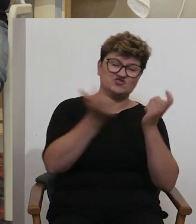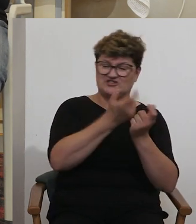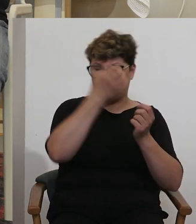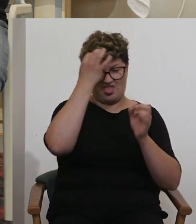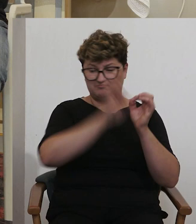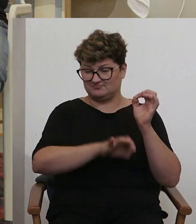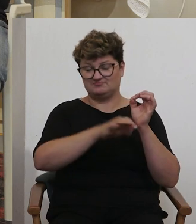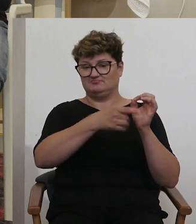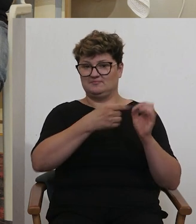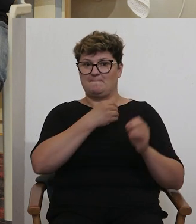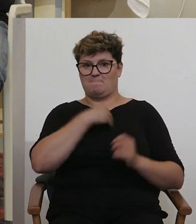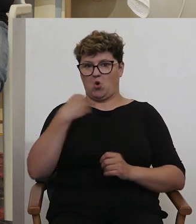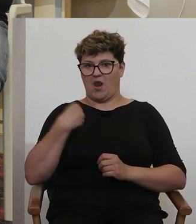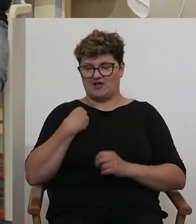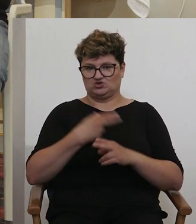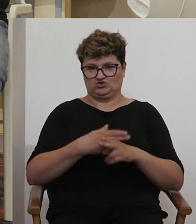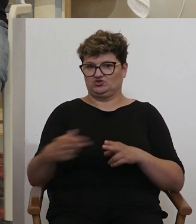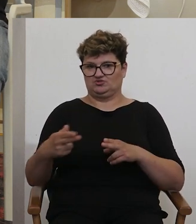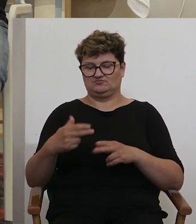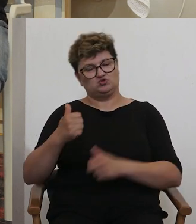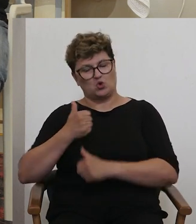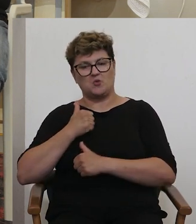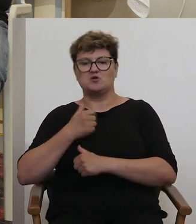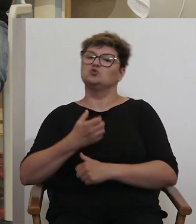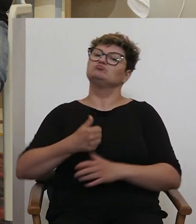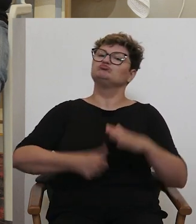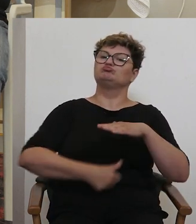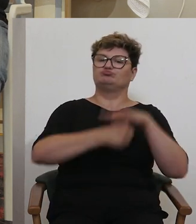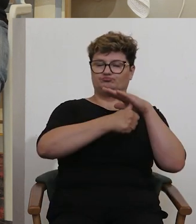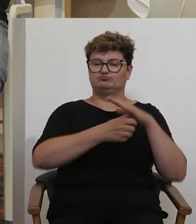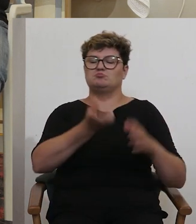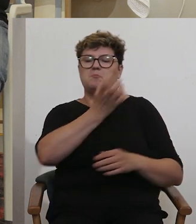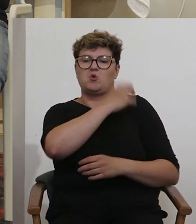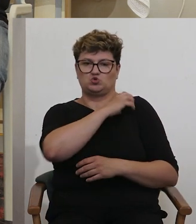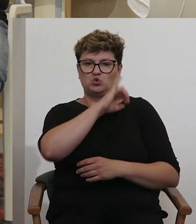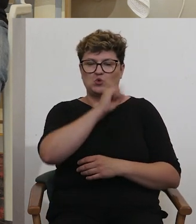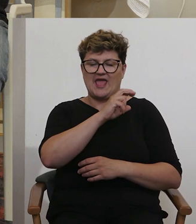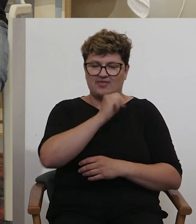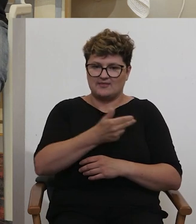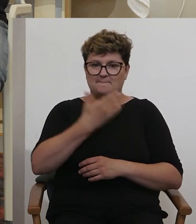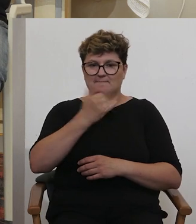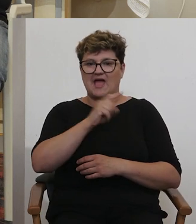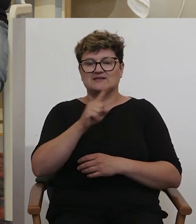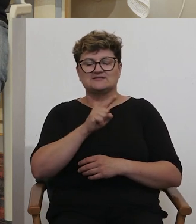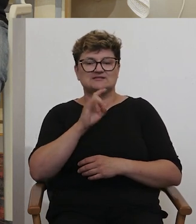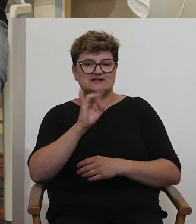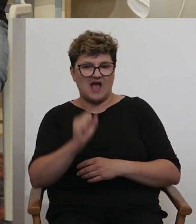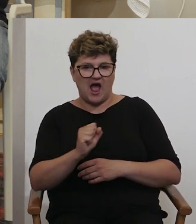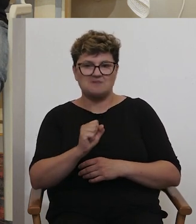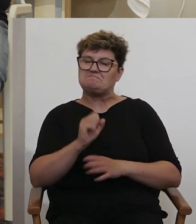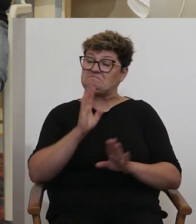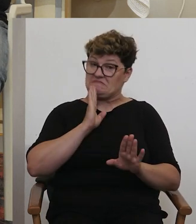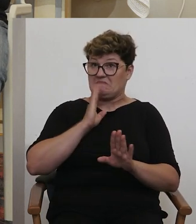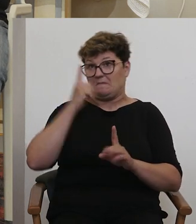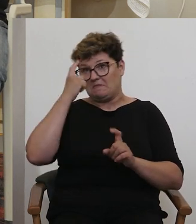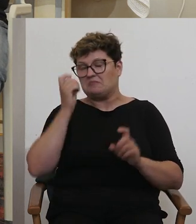z żołnierzy polskich. Dowódcą czołgu był porucznik Julian Miazga. Bodajże, o ile